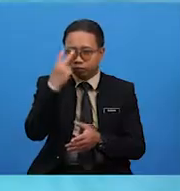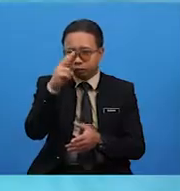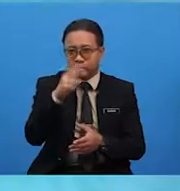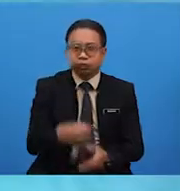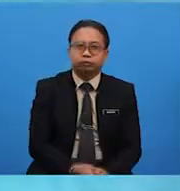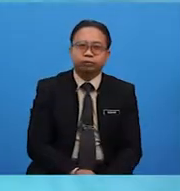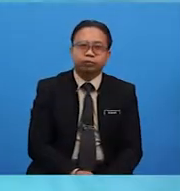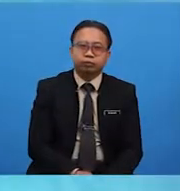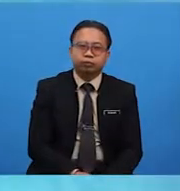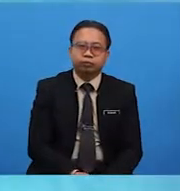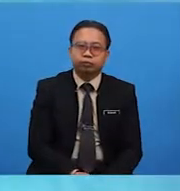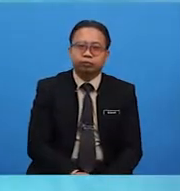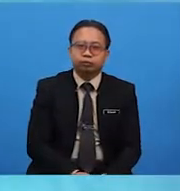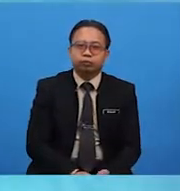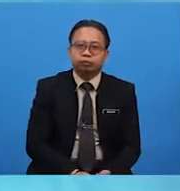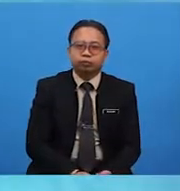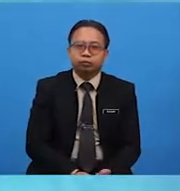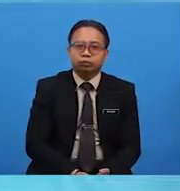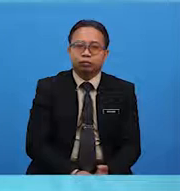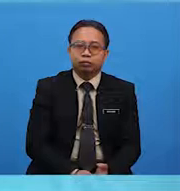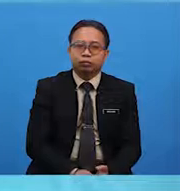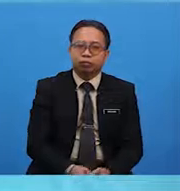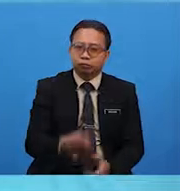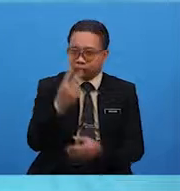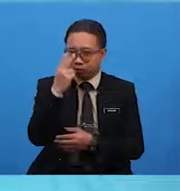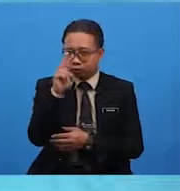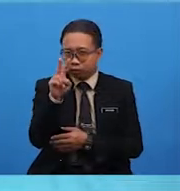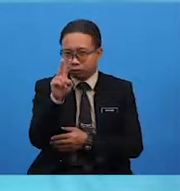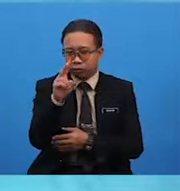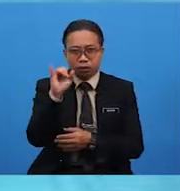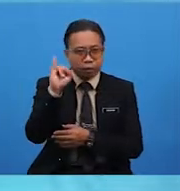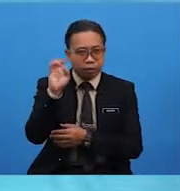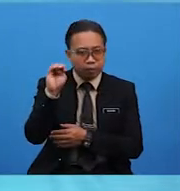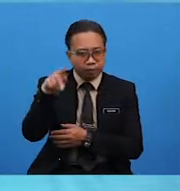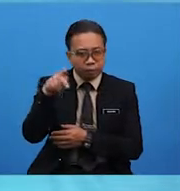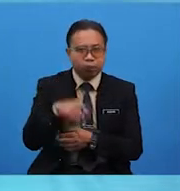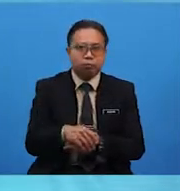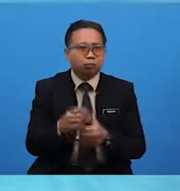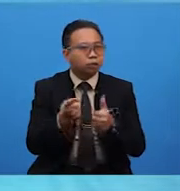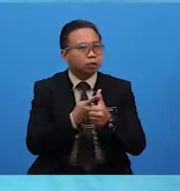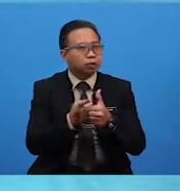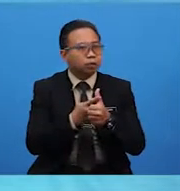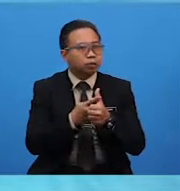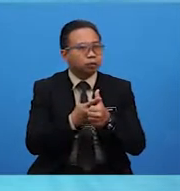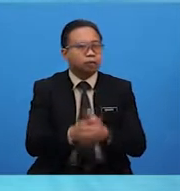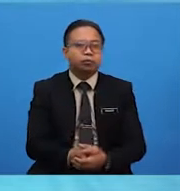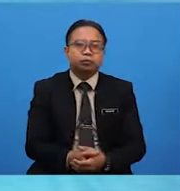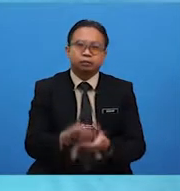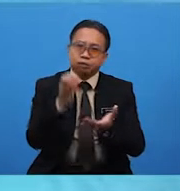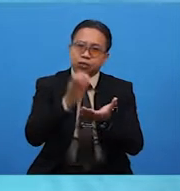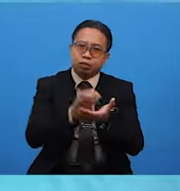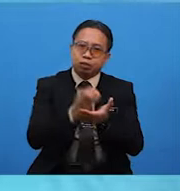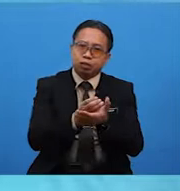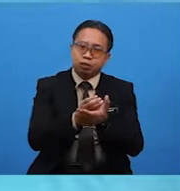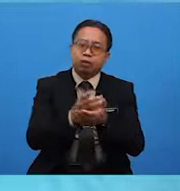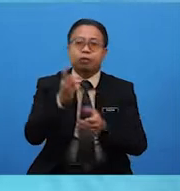saksikan Hai ciri-ciri catatan impressionism pertama catatan